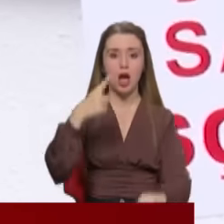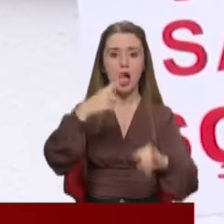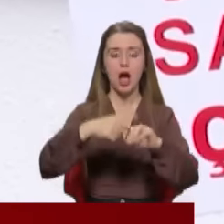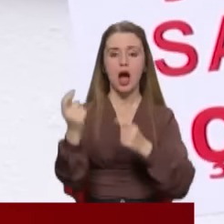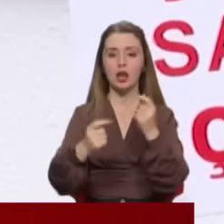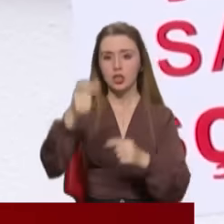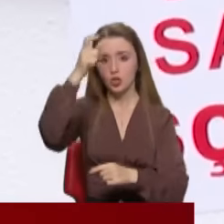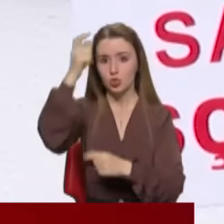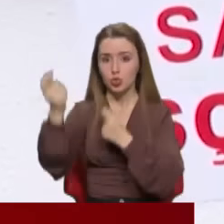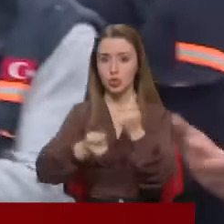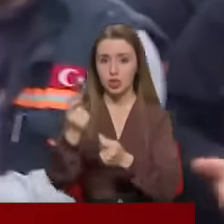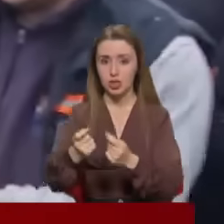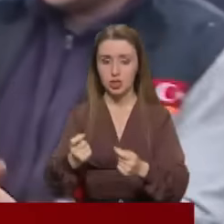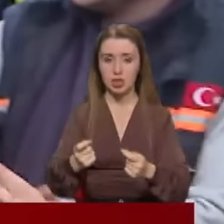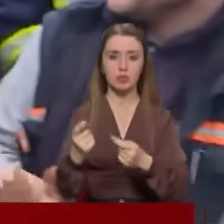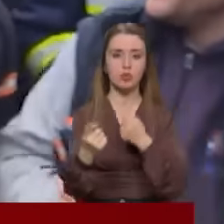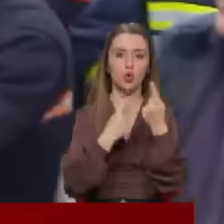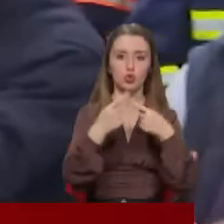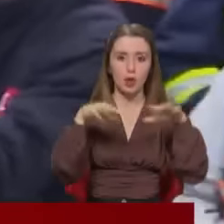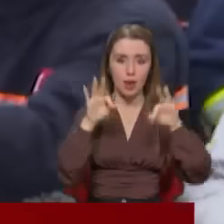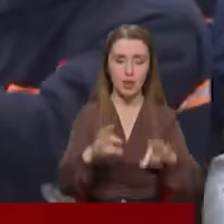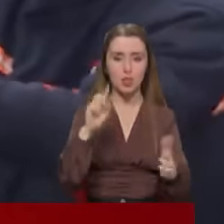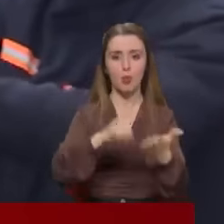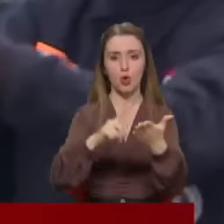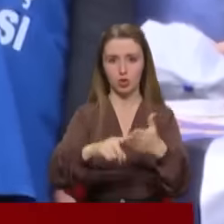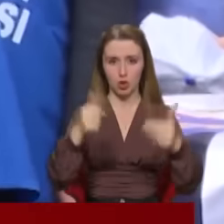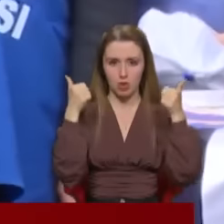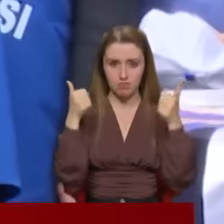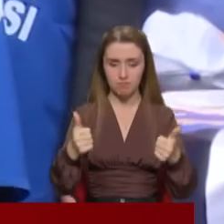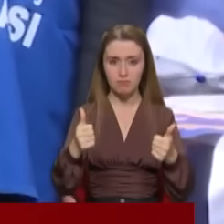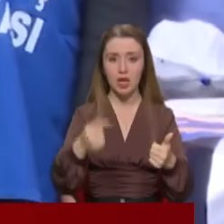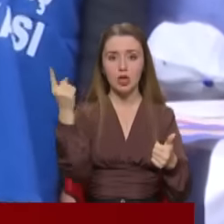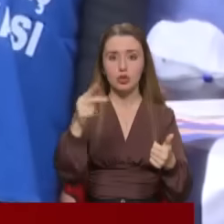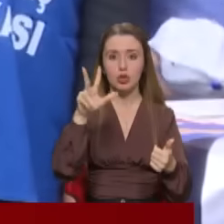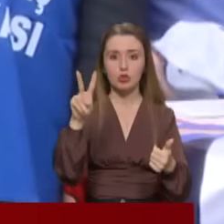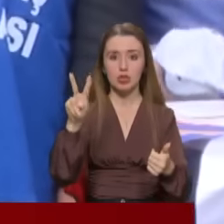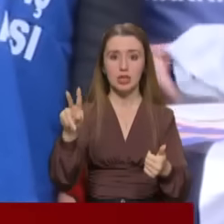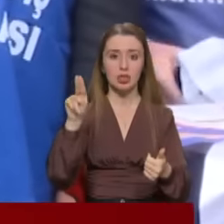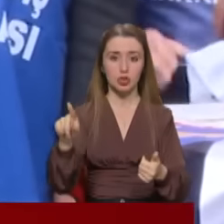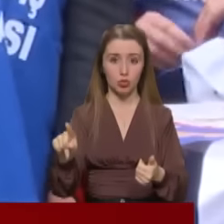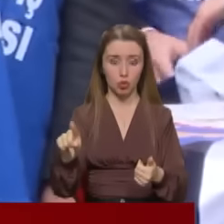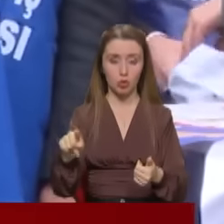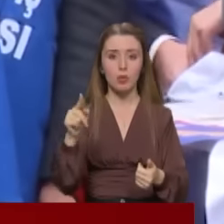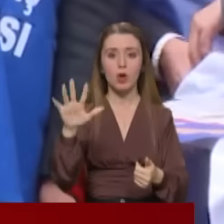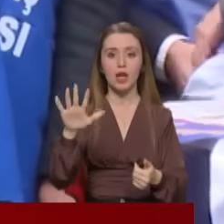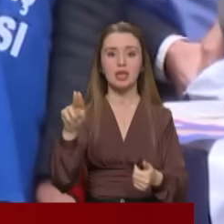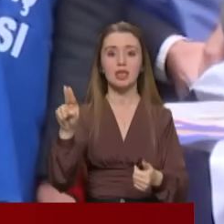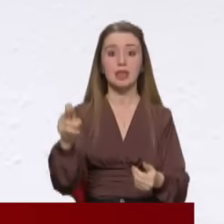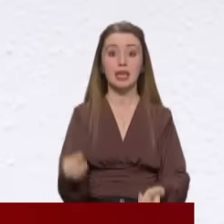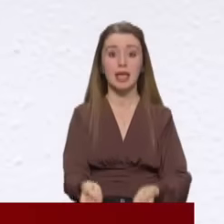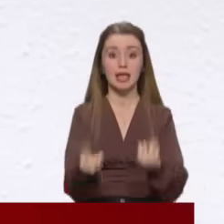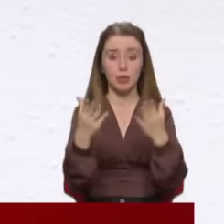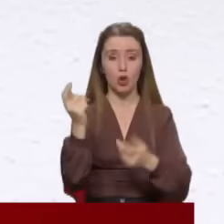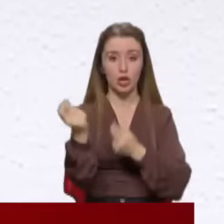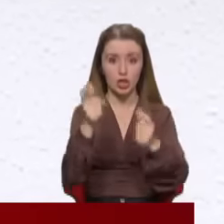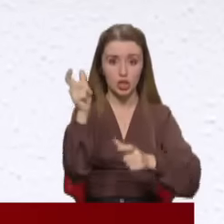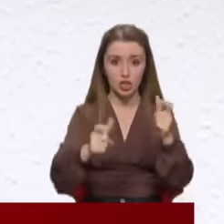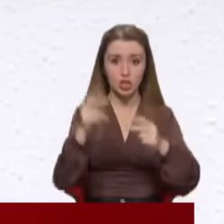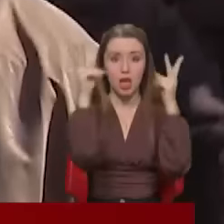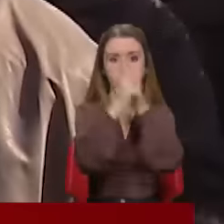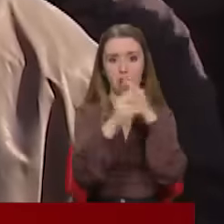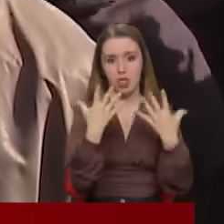İş'in oturduğu masada kamu çerçeve protokolü imzalandı. %32,57 zam beklentiyi karşılamadı. İşçilerin